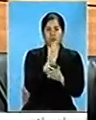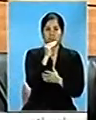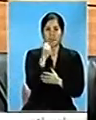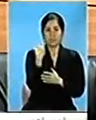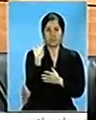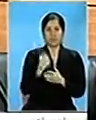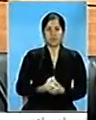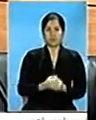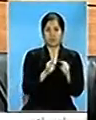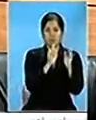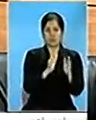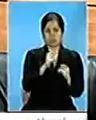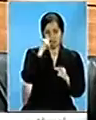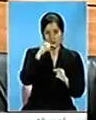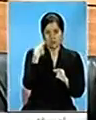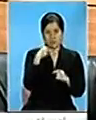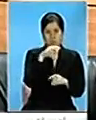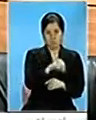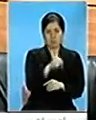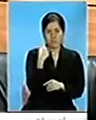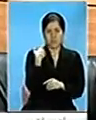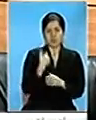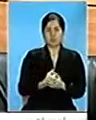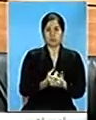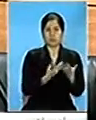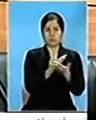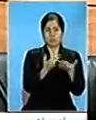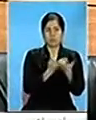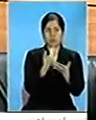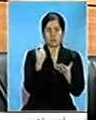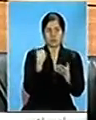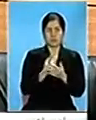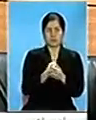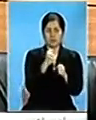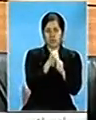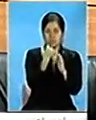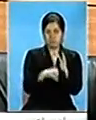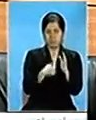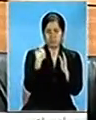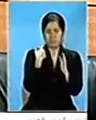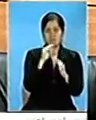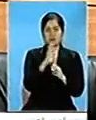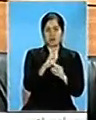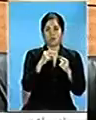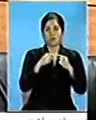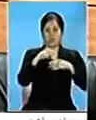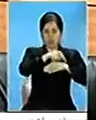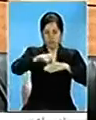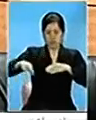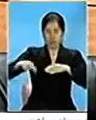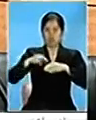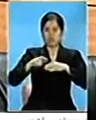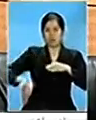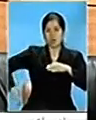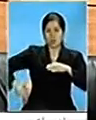เนี่ยมีคนไทยถูกจับในการวินิจฉัยว่าไปล้ำแดนของประเทศเขมรนะครับแต่ว่าผมไม่อย